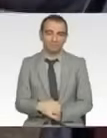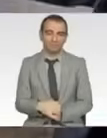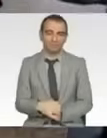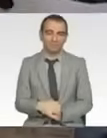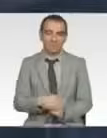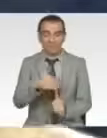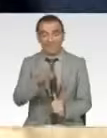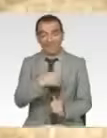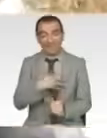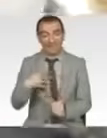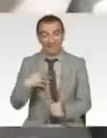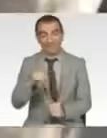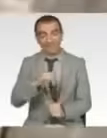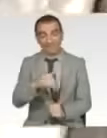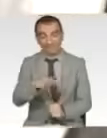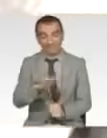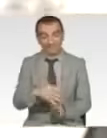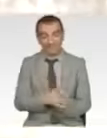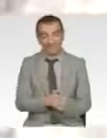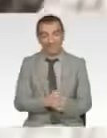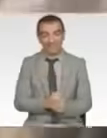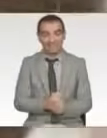Hadi git annenin yanına.